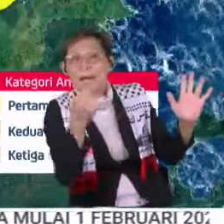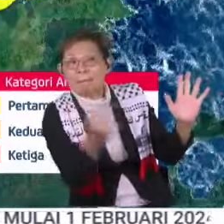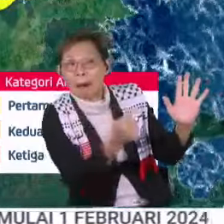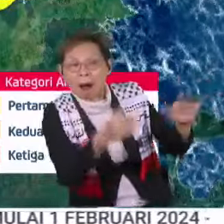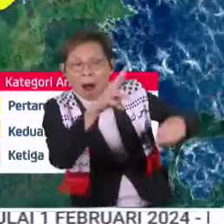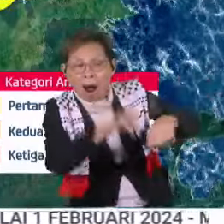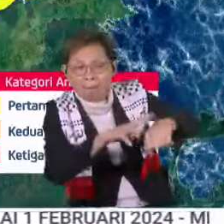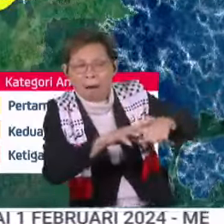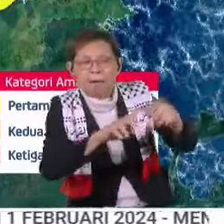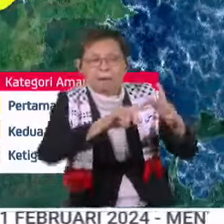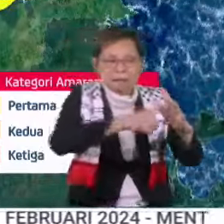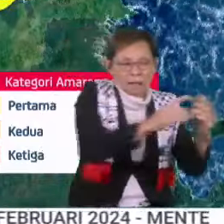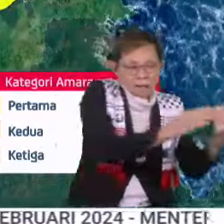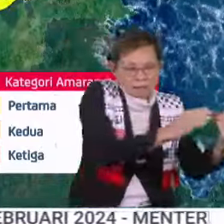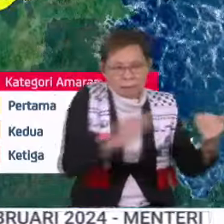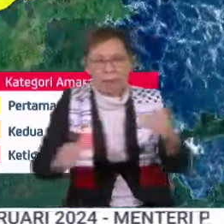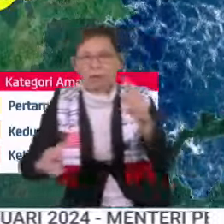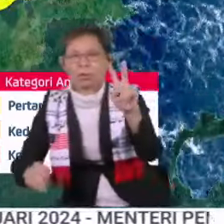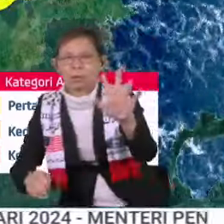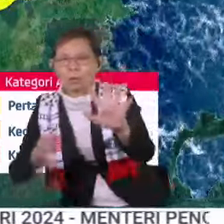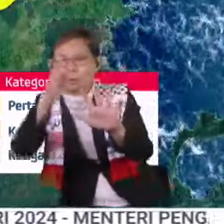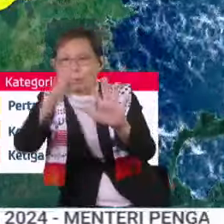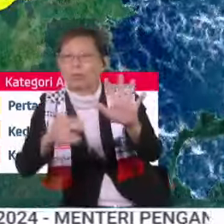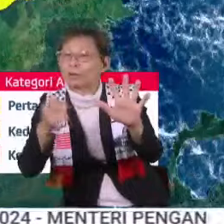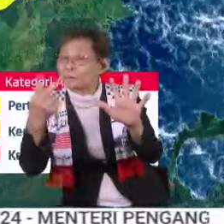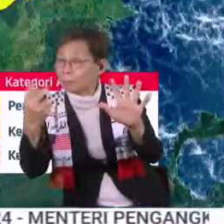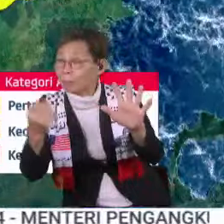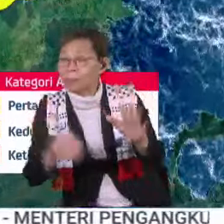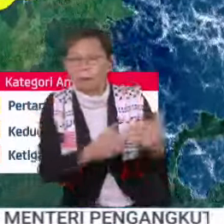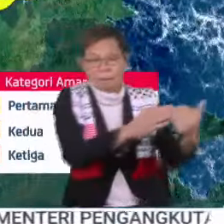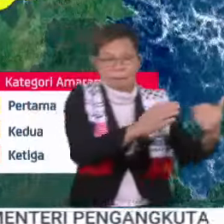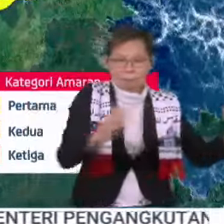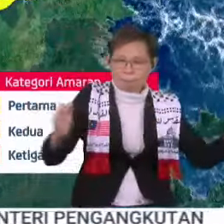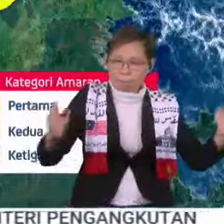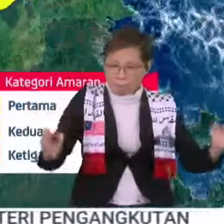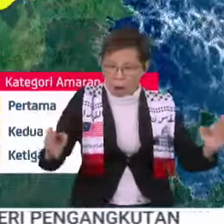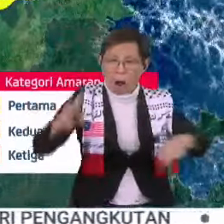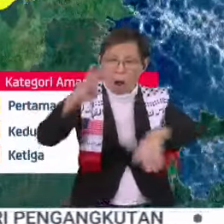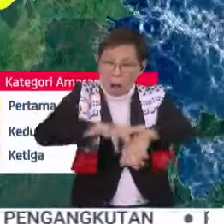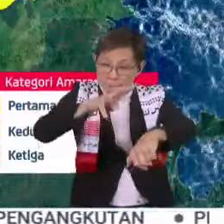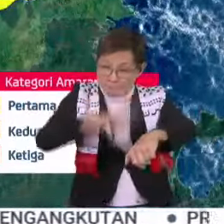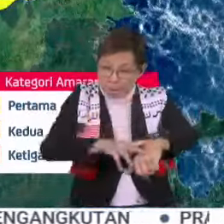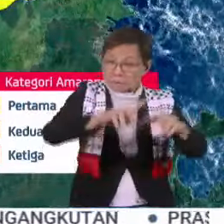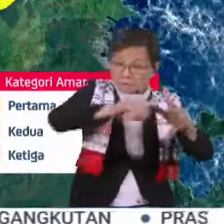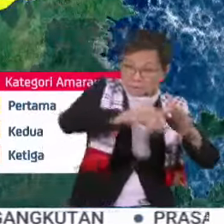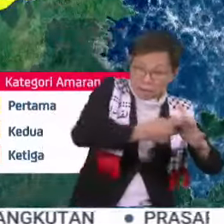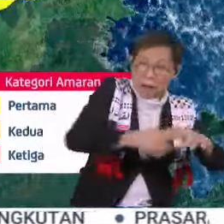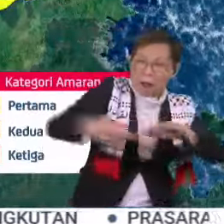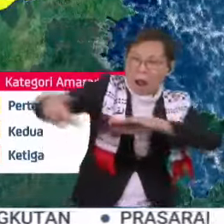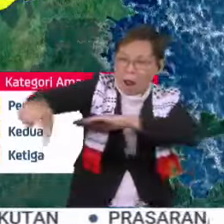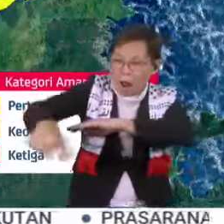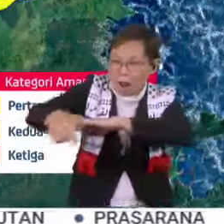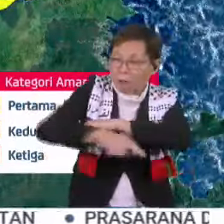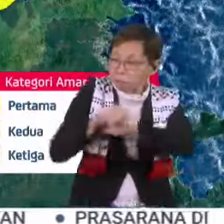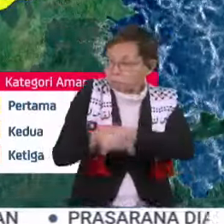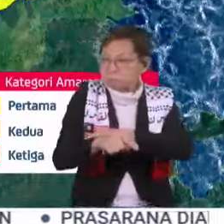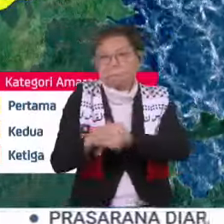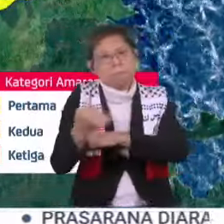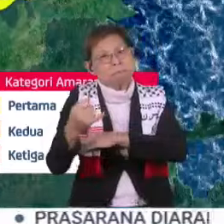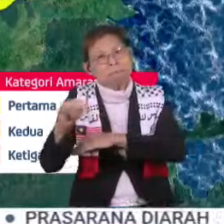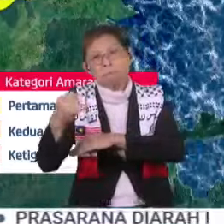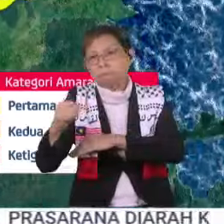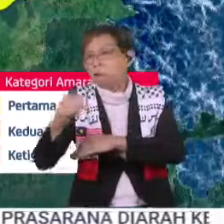berkuat kuasa sehingga 25 Disember nanti. Sepanjang amaran ini berkuat kuasa, keadaan di laut pada ketika ini adalah tidak